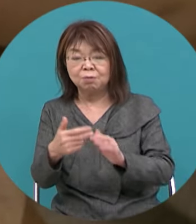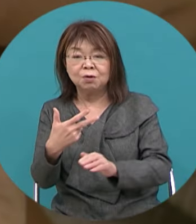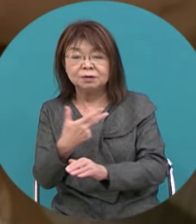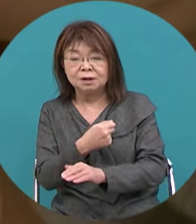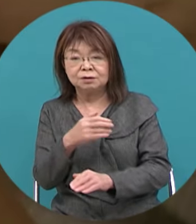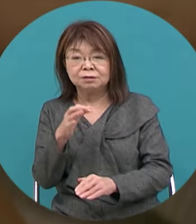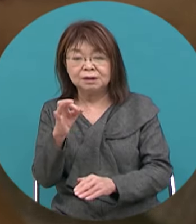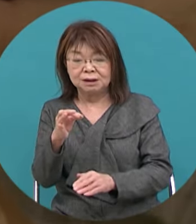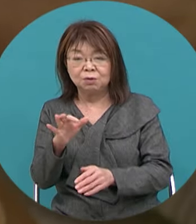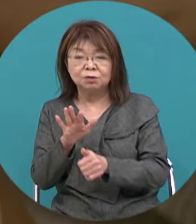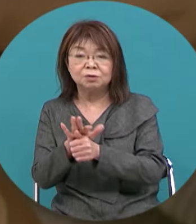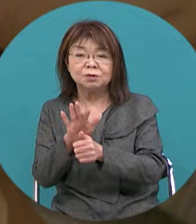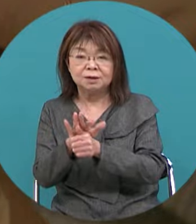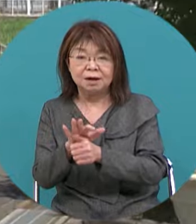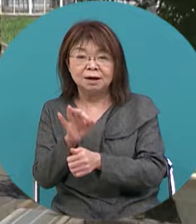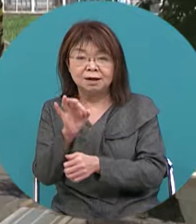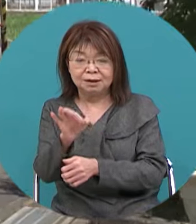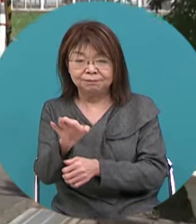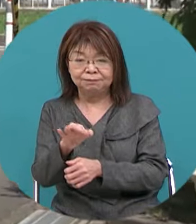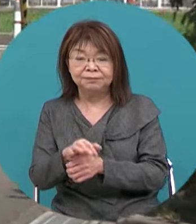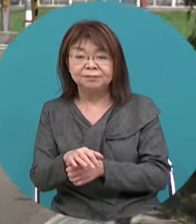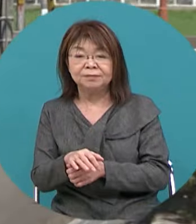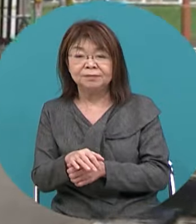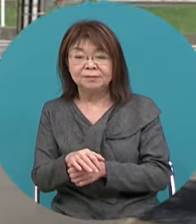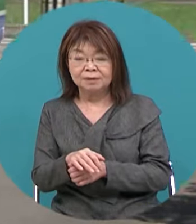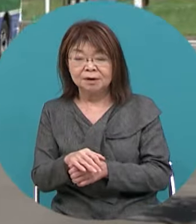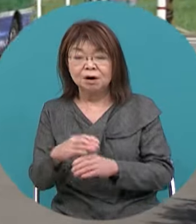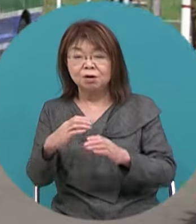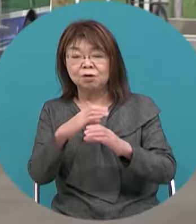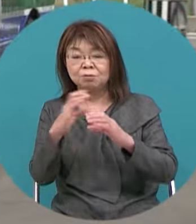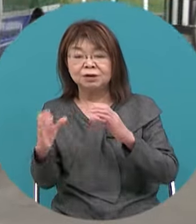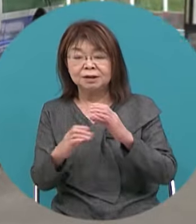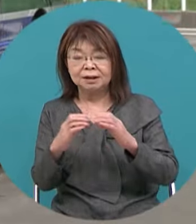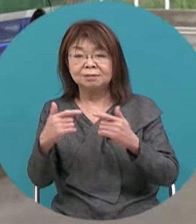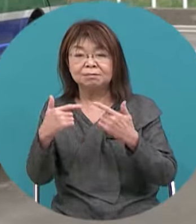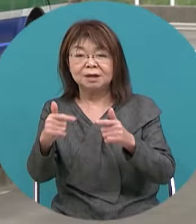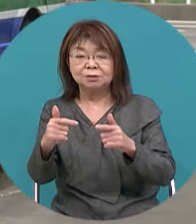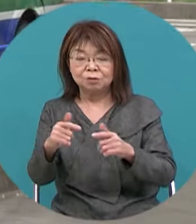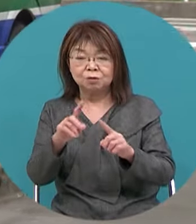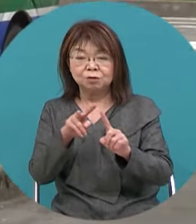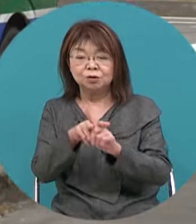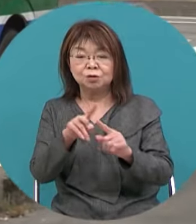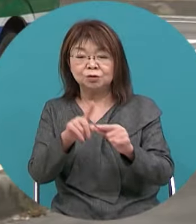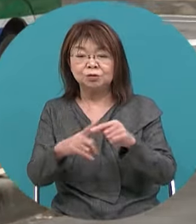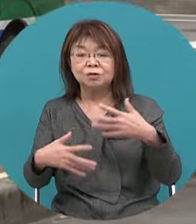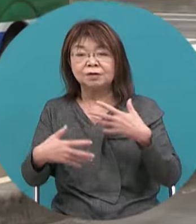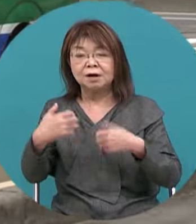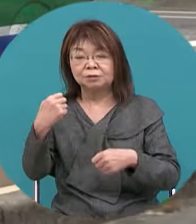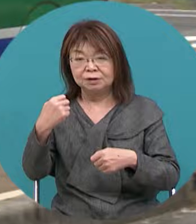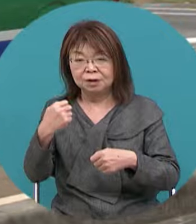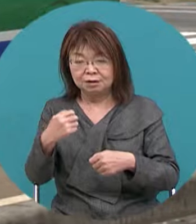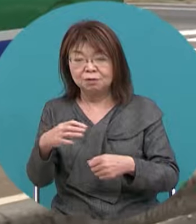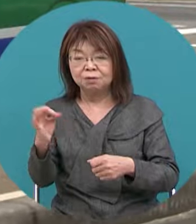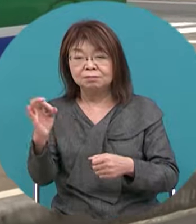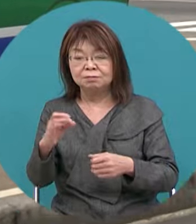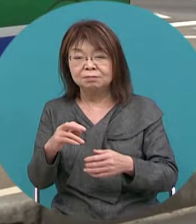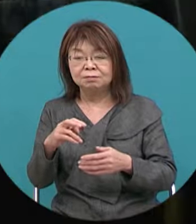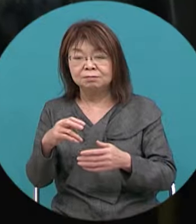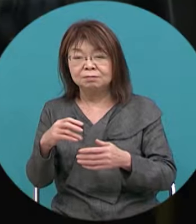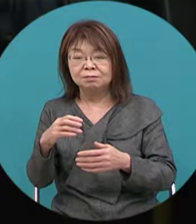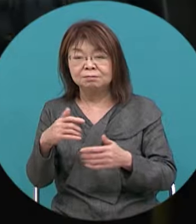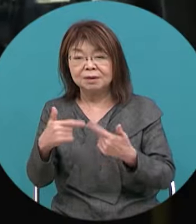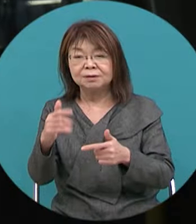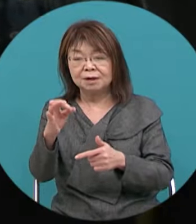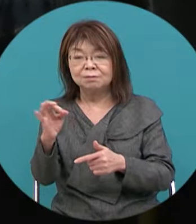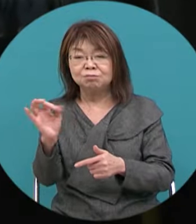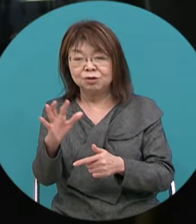種費用の助成、市営コミュニティバスにおける小中学生の運賃の無料化など、子育